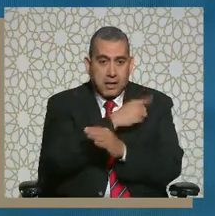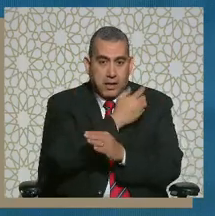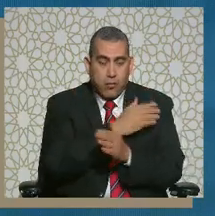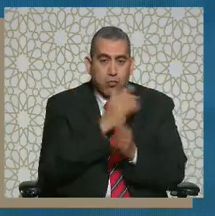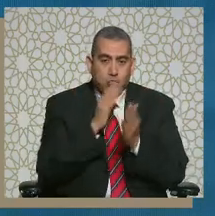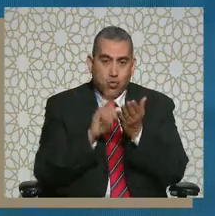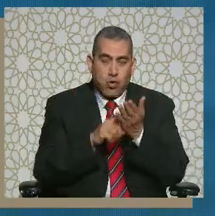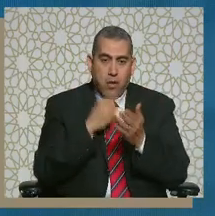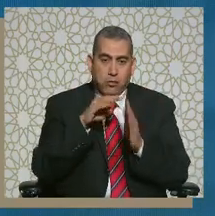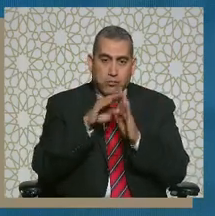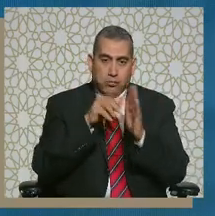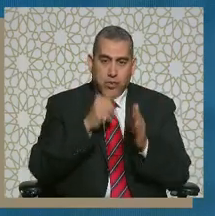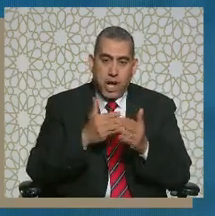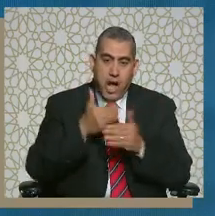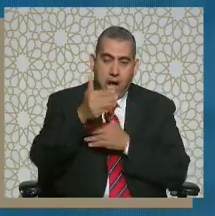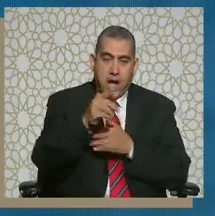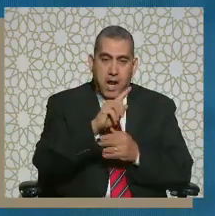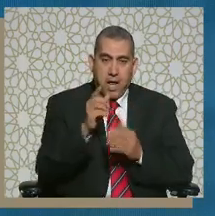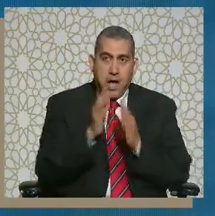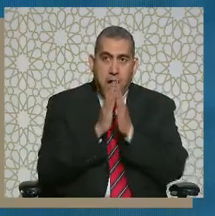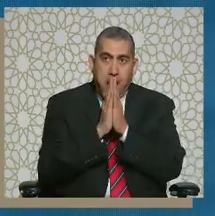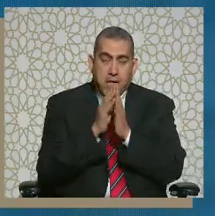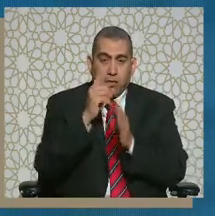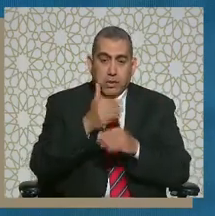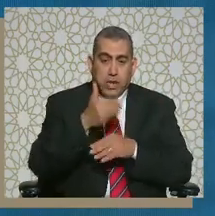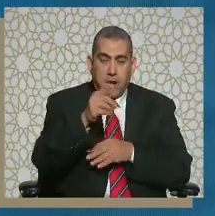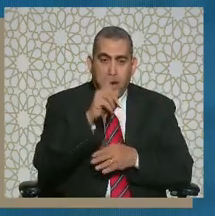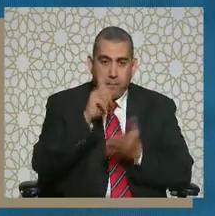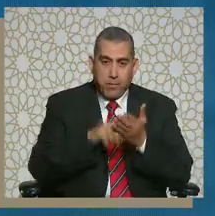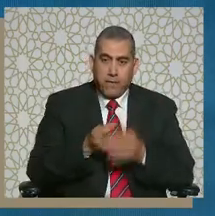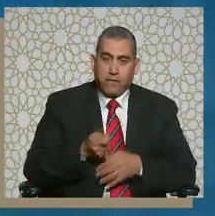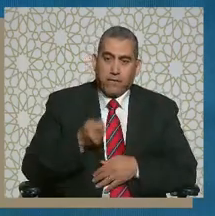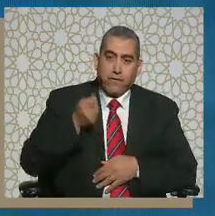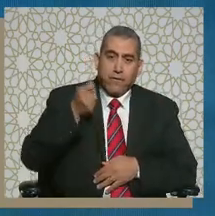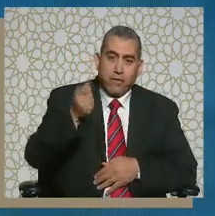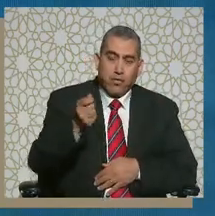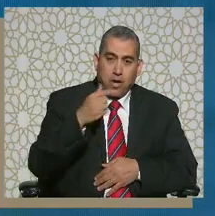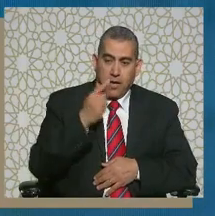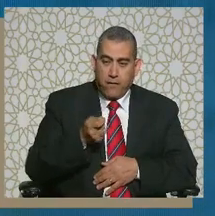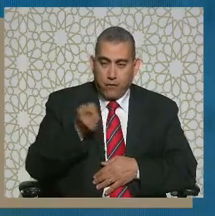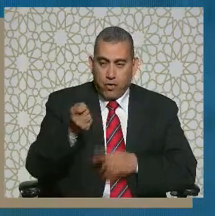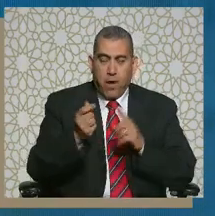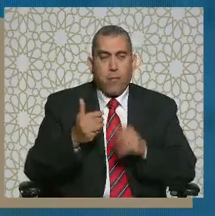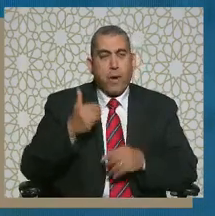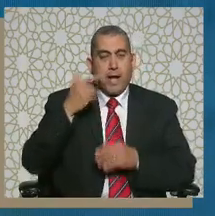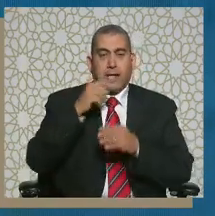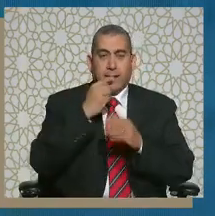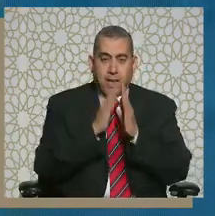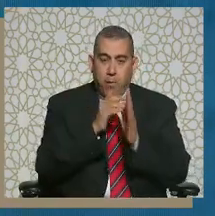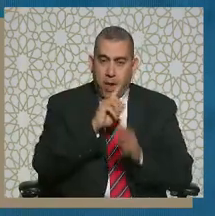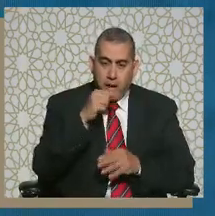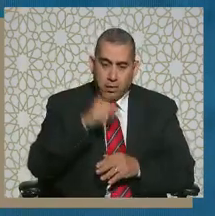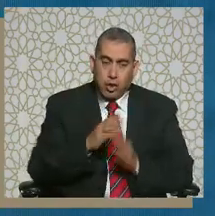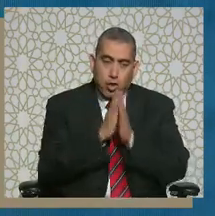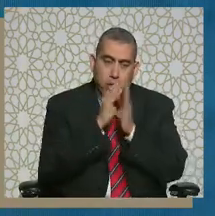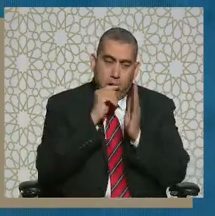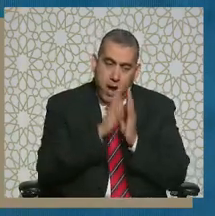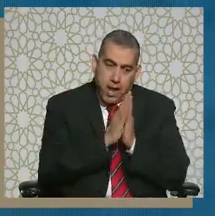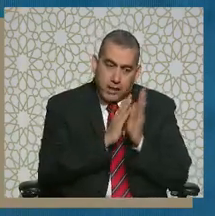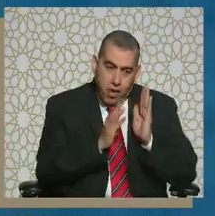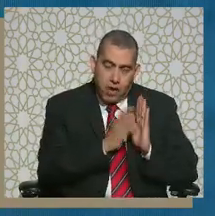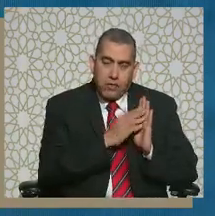هذا في هذا الامر لا تؤخر التوبه الى ان ترد المال ولكن ايه اللي حاصل توب الى الله سبحانه